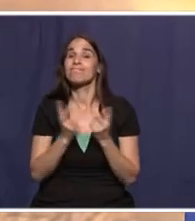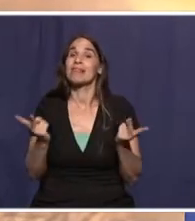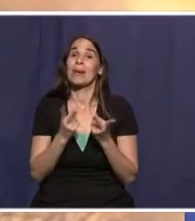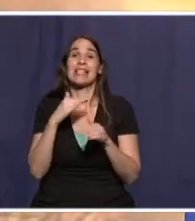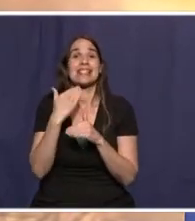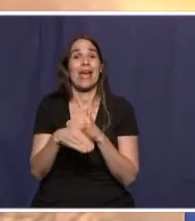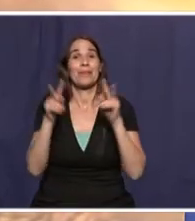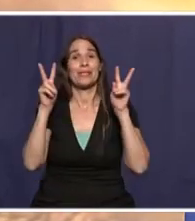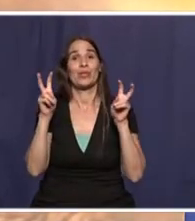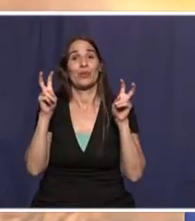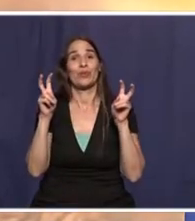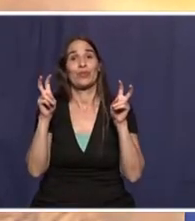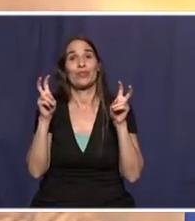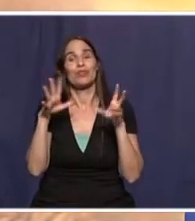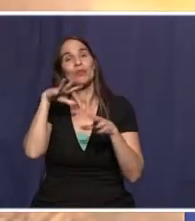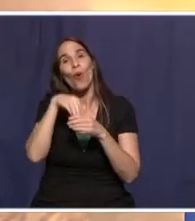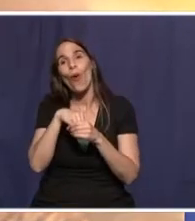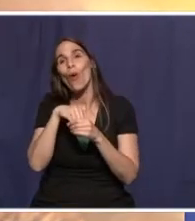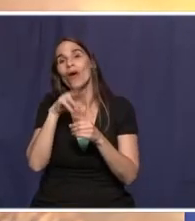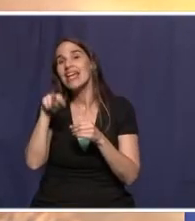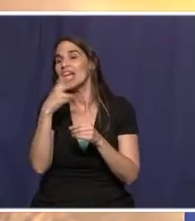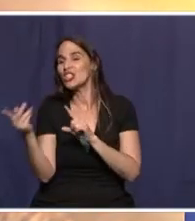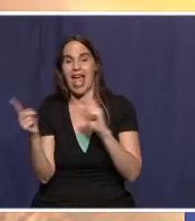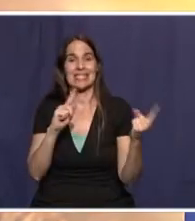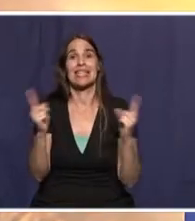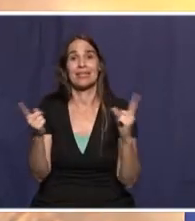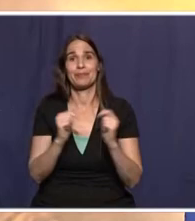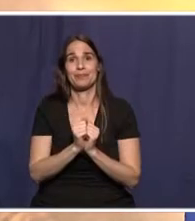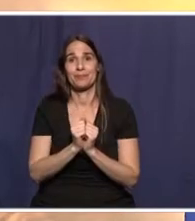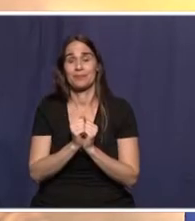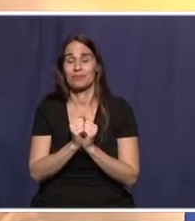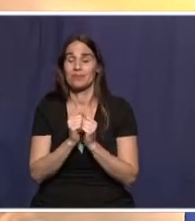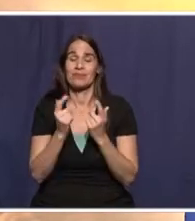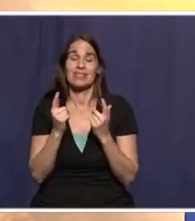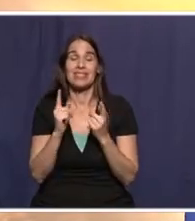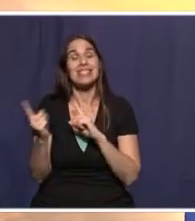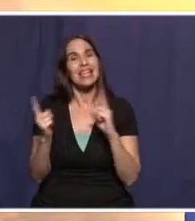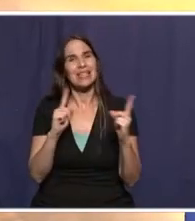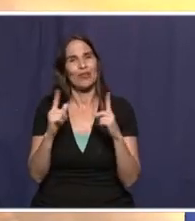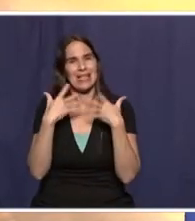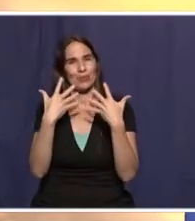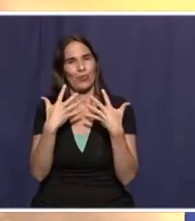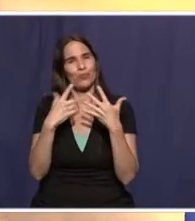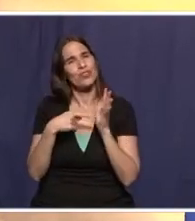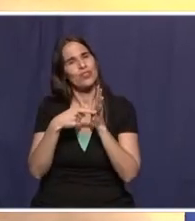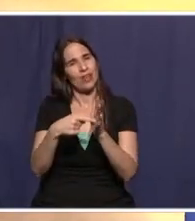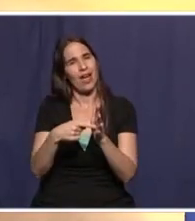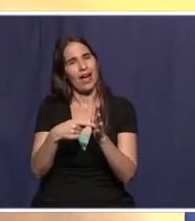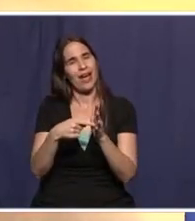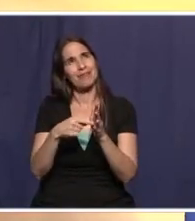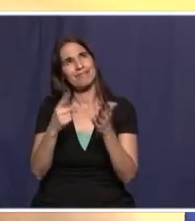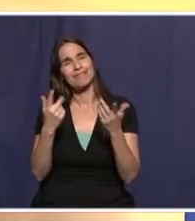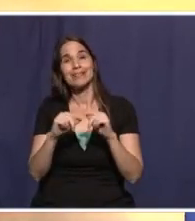לסיים בציטוט שימזוג בתוכו את שני הצדדים. של הסיפור שיאפשר להציג תמונה אחרת,